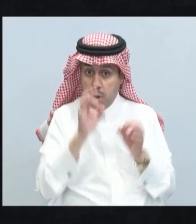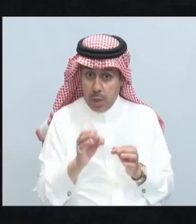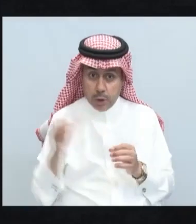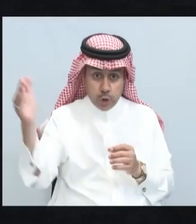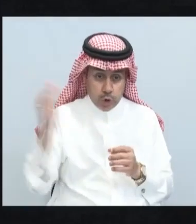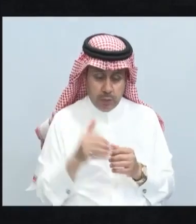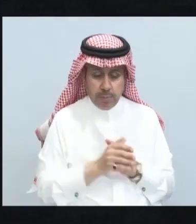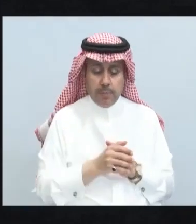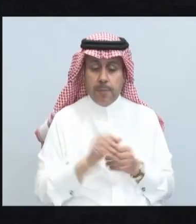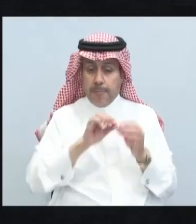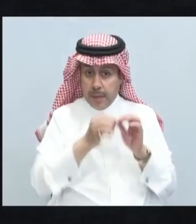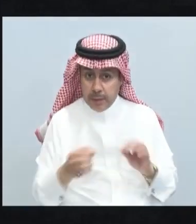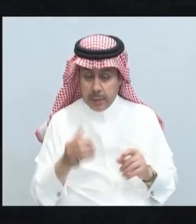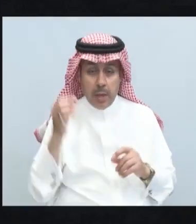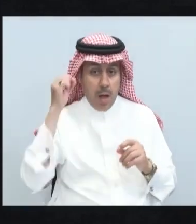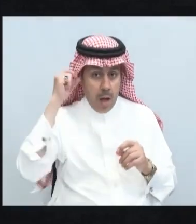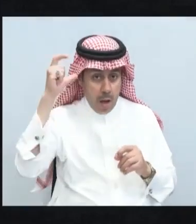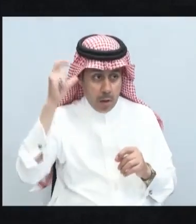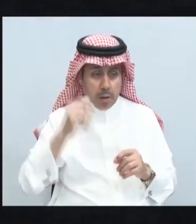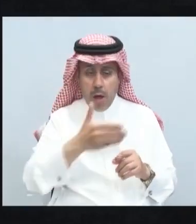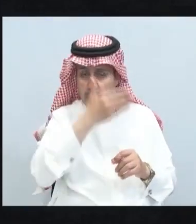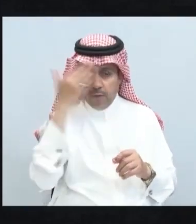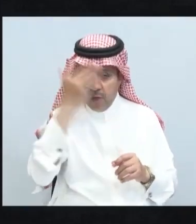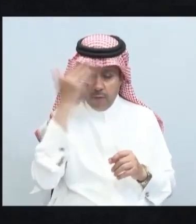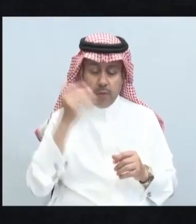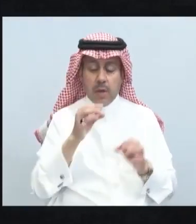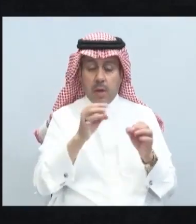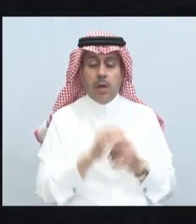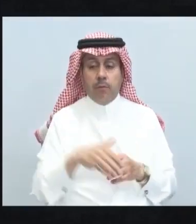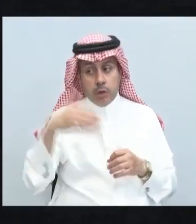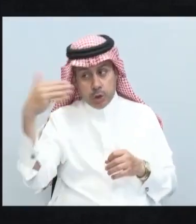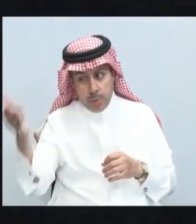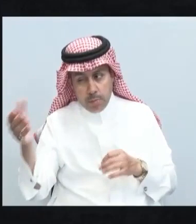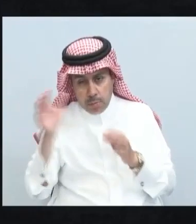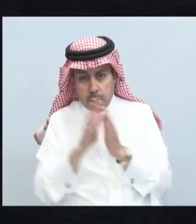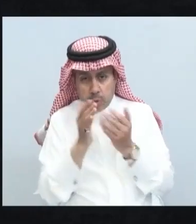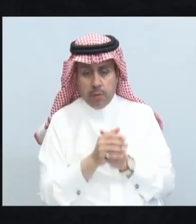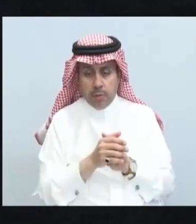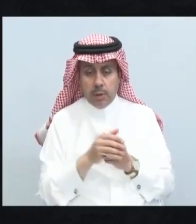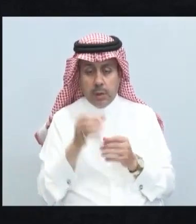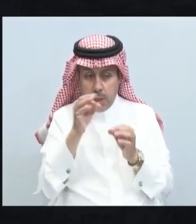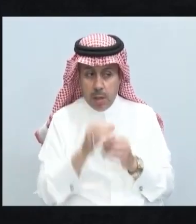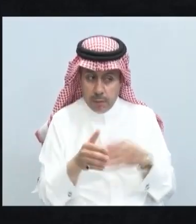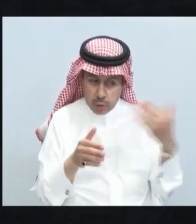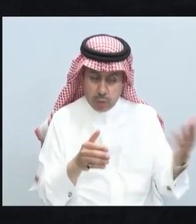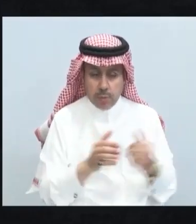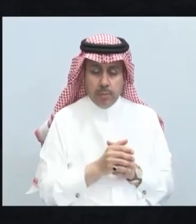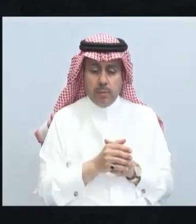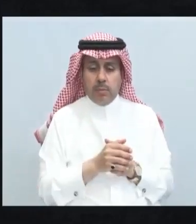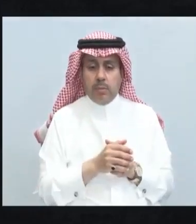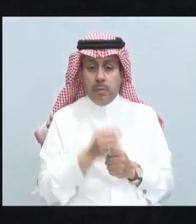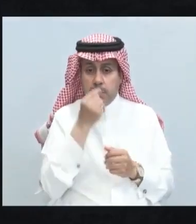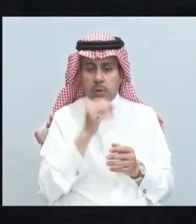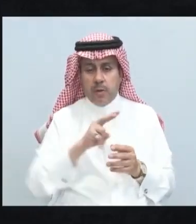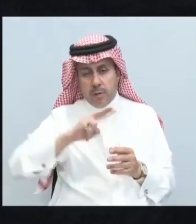بكذا حتى يكون ارتباط عقله لذلك يحفظ يعرف ان هذه الايه في الجهه اليمنى من المصحف وهذه في الجهه اليسرى اما لو غير